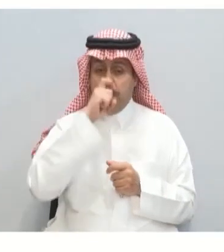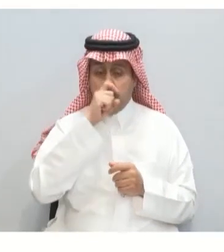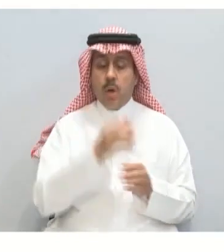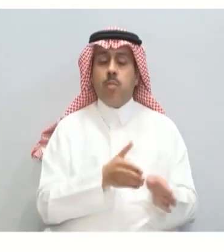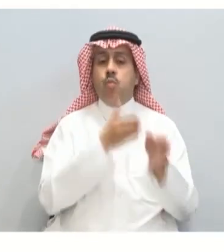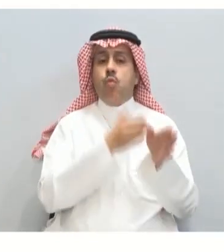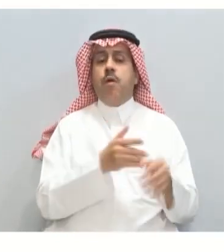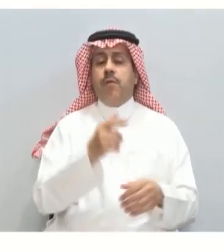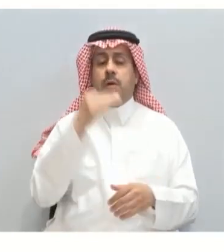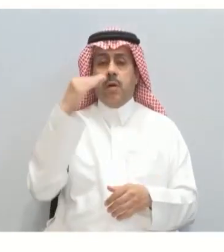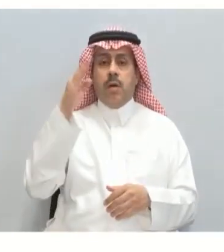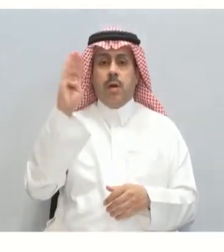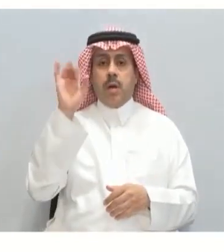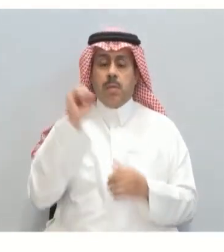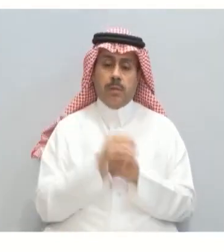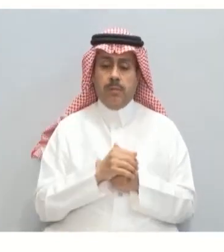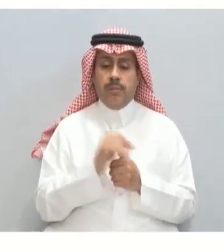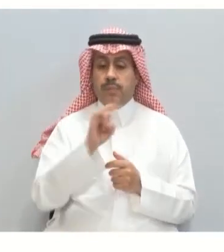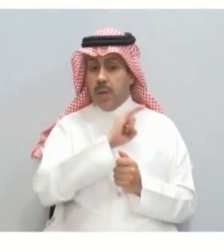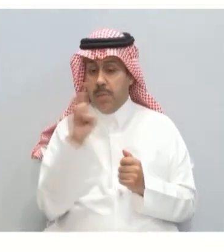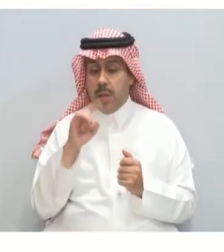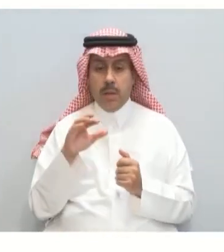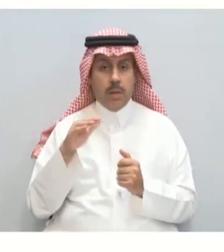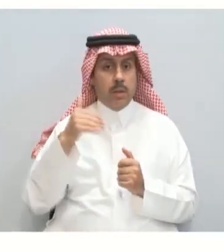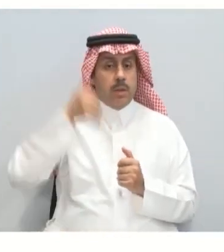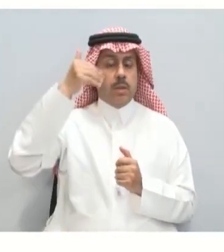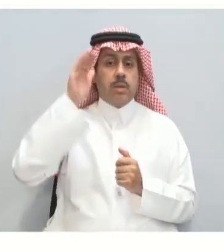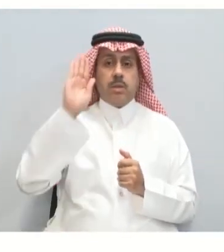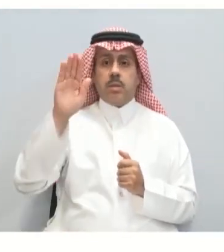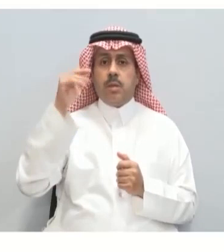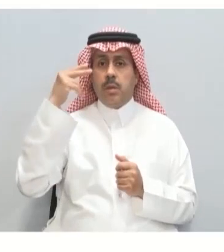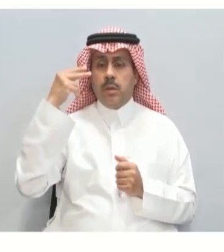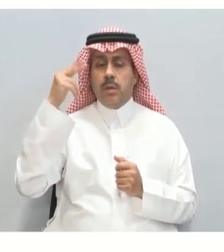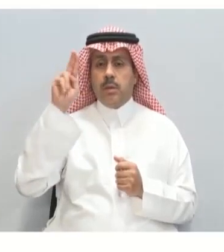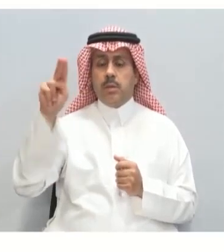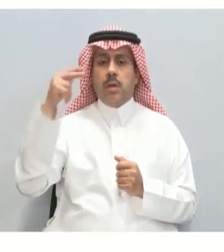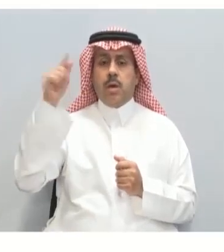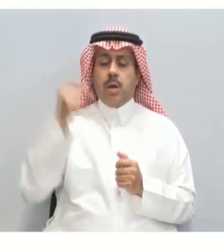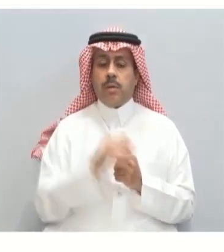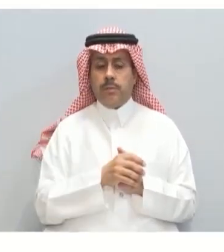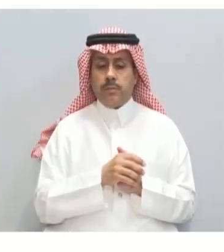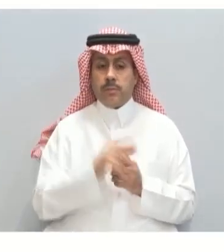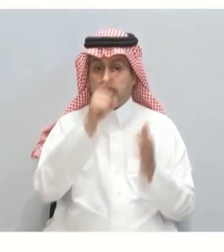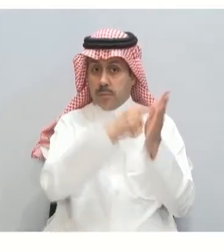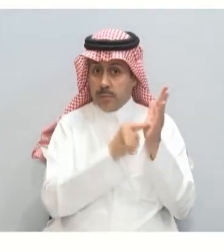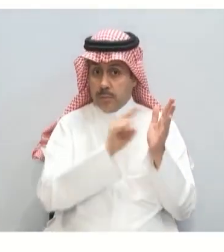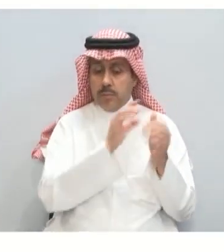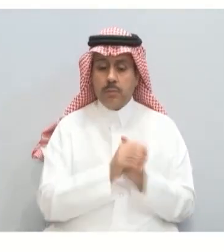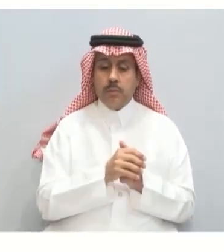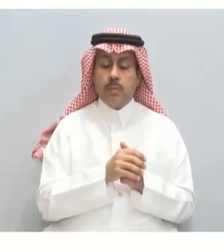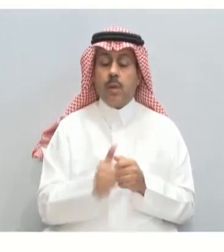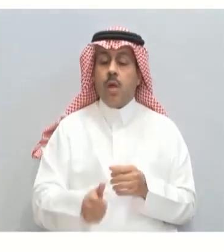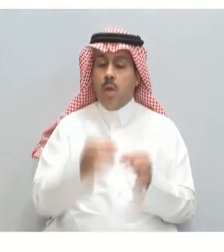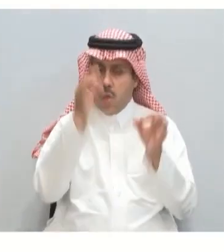موافق للحكمه لا محل استغراب وتعجب وايضا في الايه ايها الطلاب والطالبات اثبات